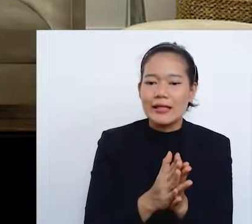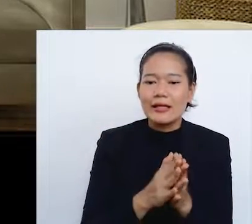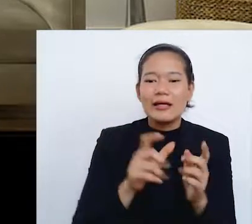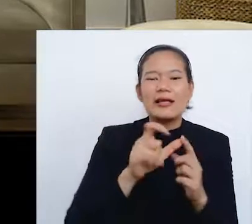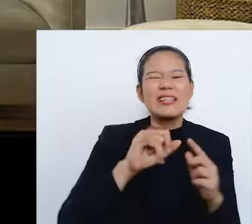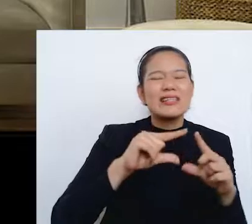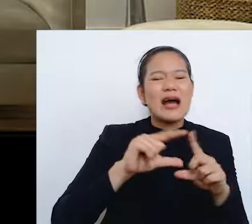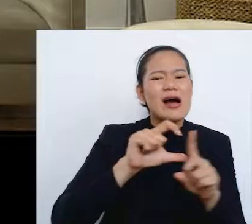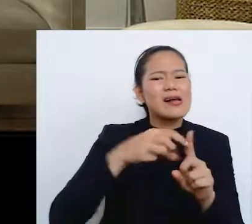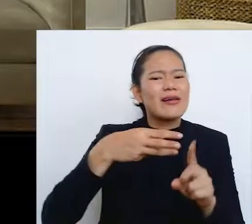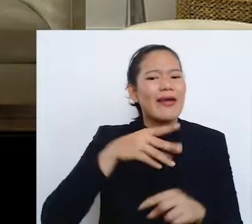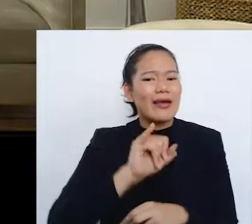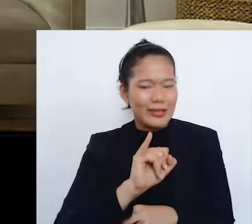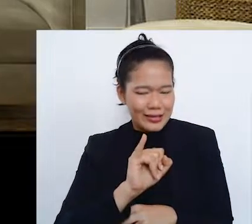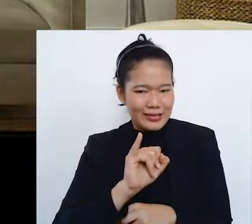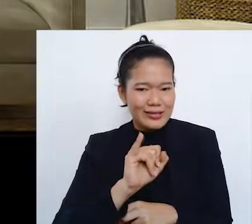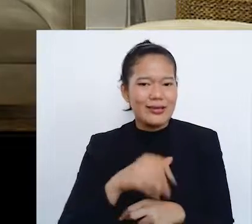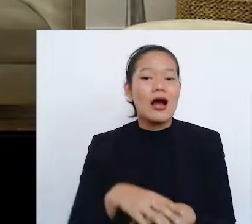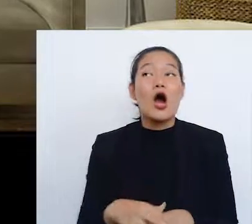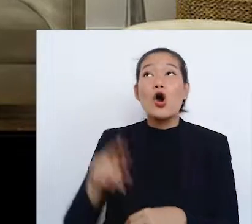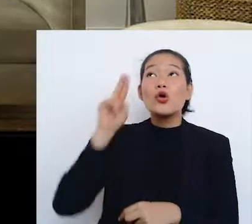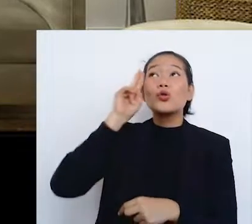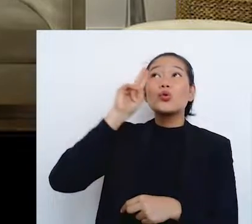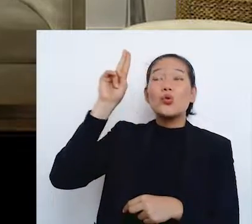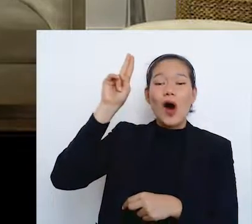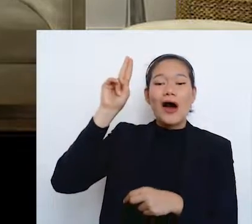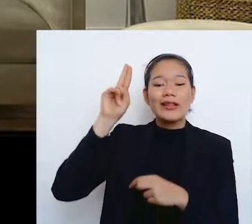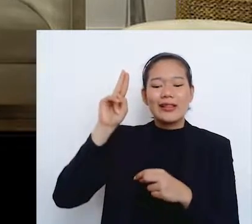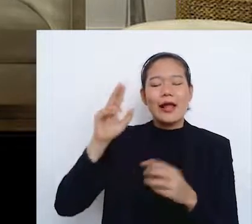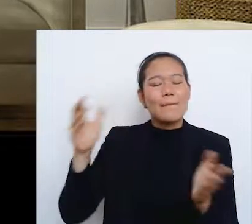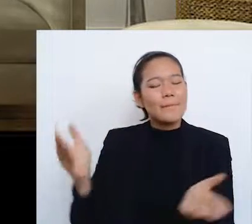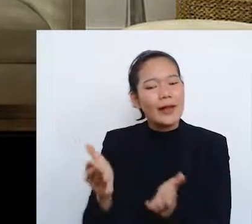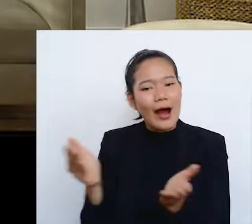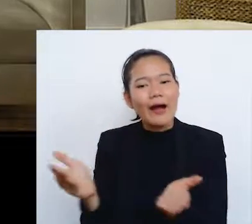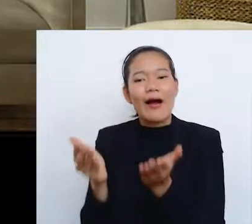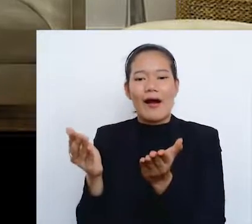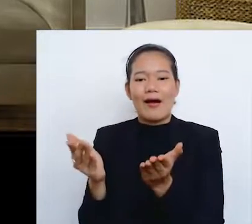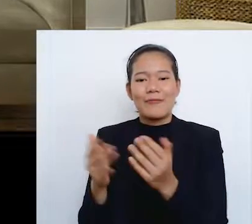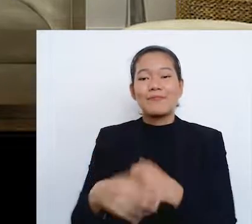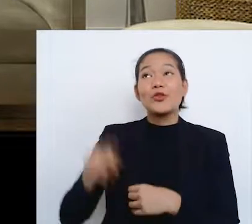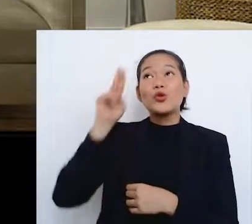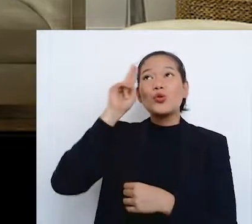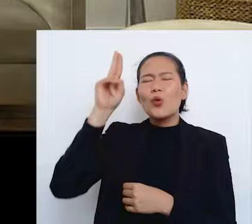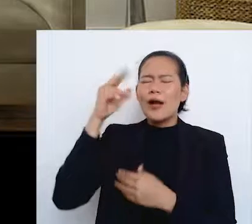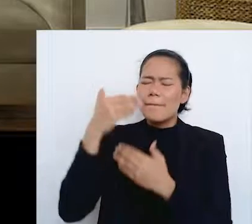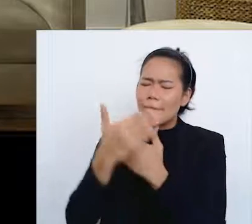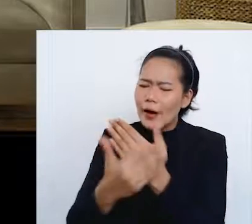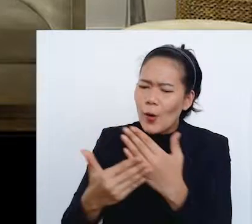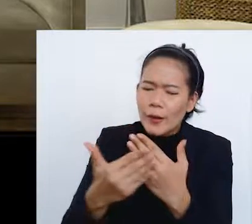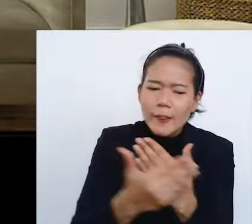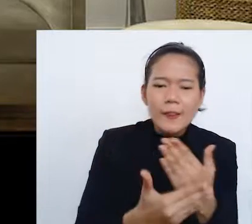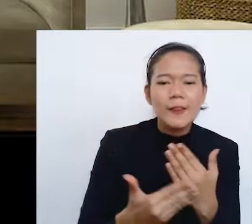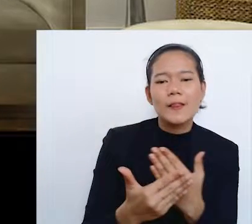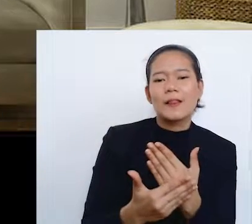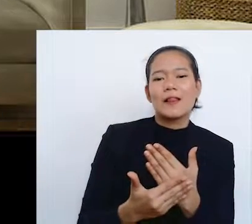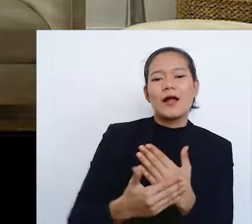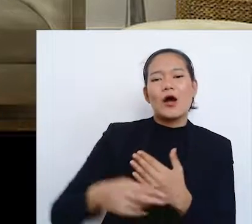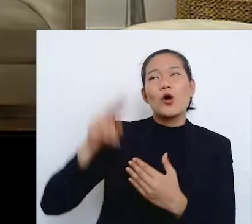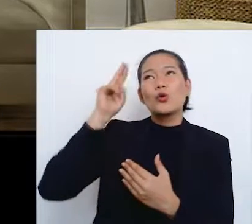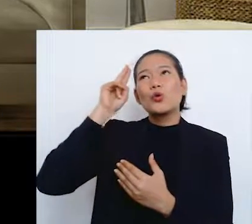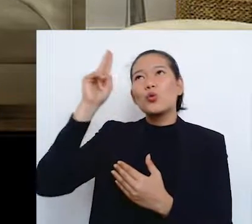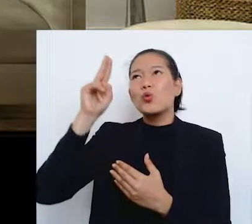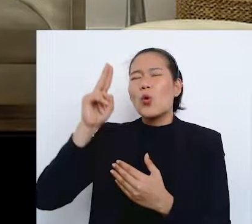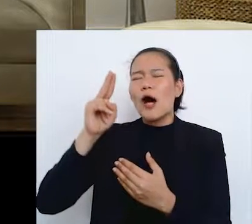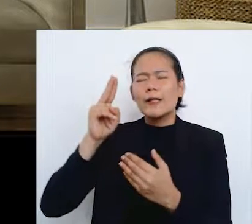providencia Dei, ya. Tuhan yang memelihara, Tuhan yang merawat, Tuhan yang